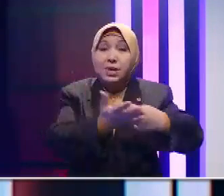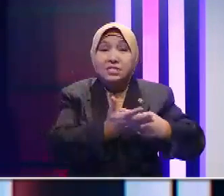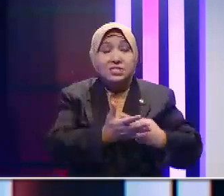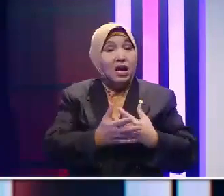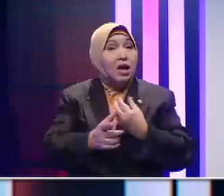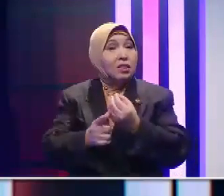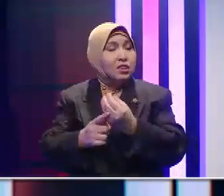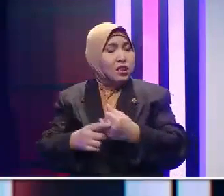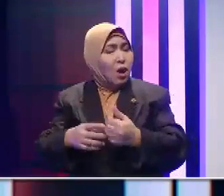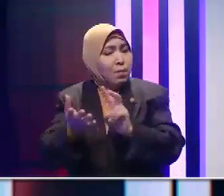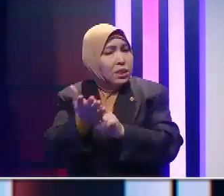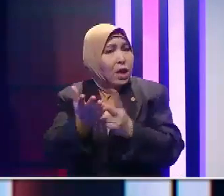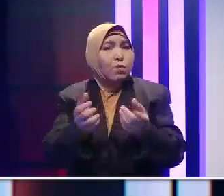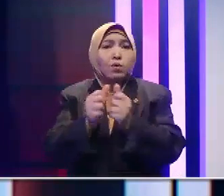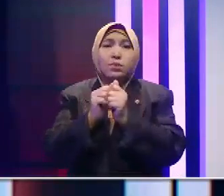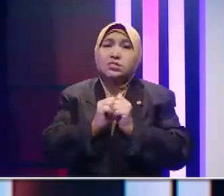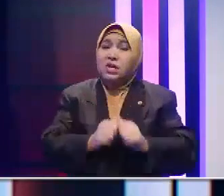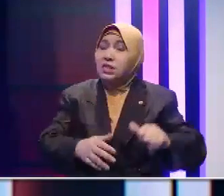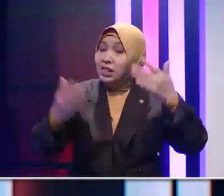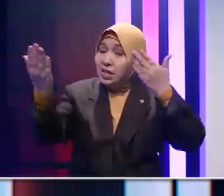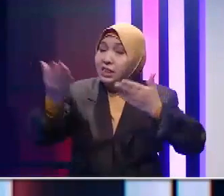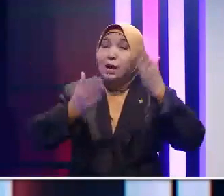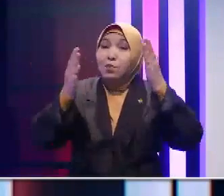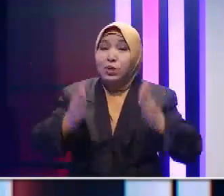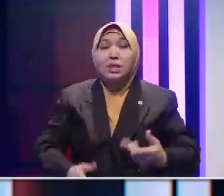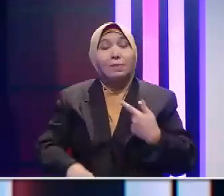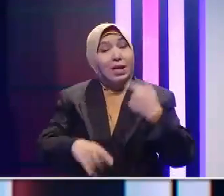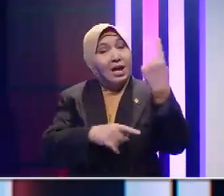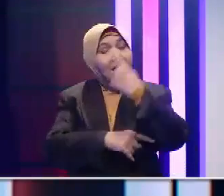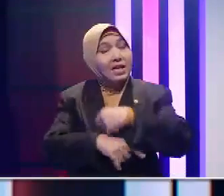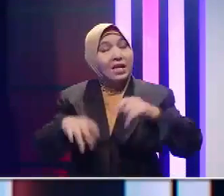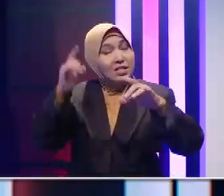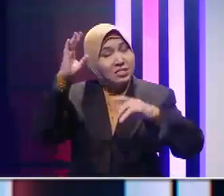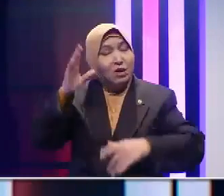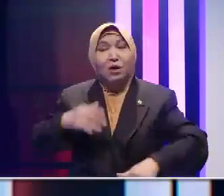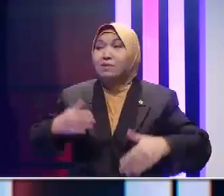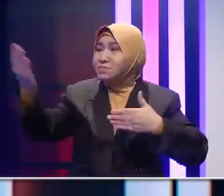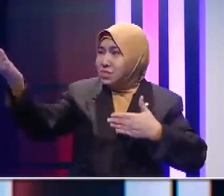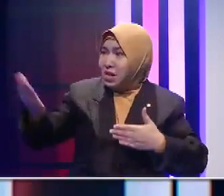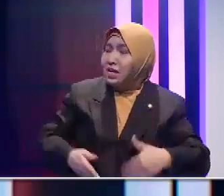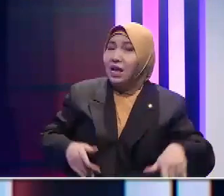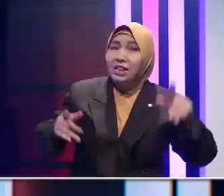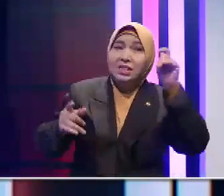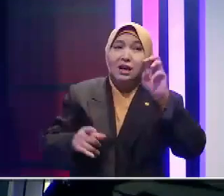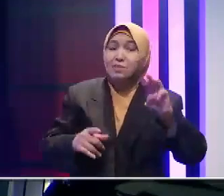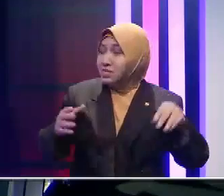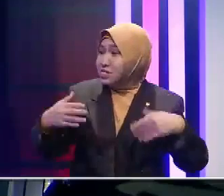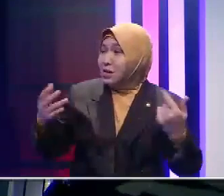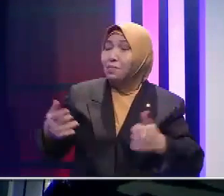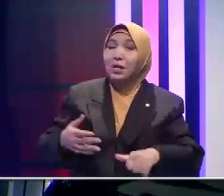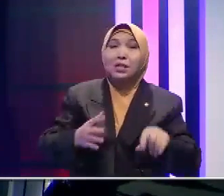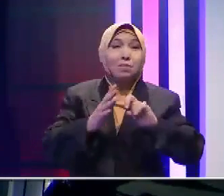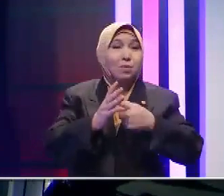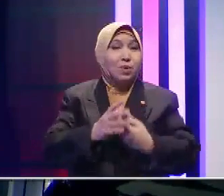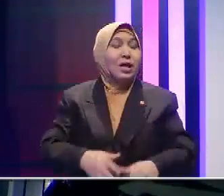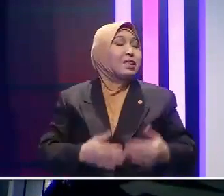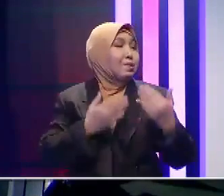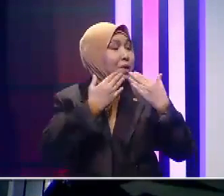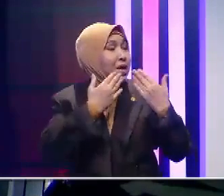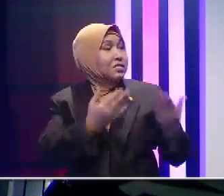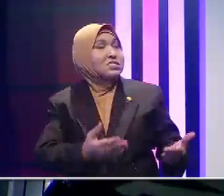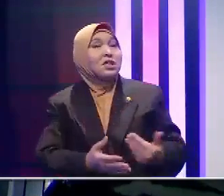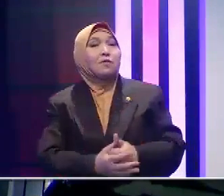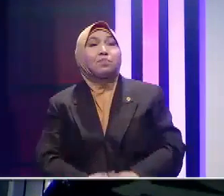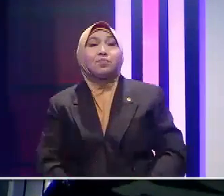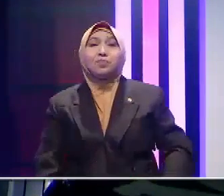ataupun bertadabur bersama dengan tetamu kita pada hari ini insya-Allah. Silakan Ustaz Tarmizi akan membimbing bacaan kita. Terima kasih Al-Fadil